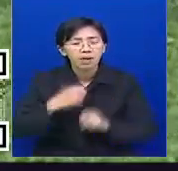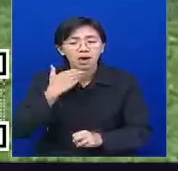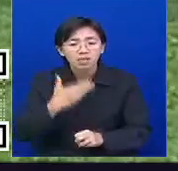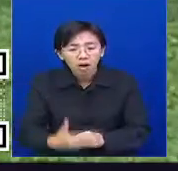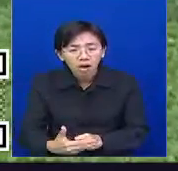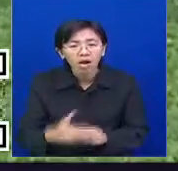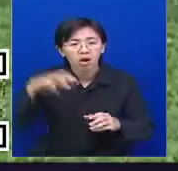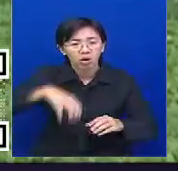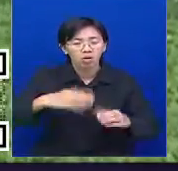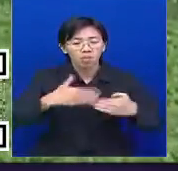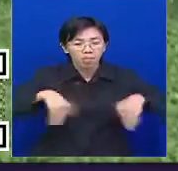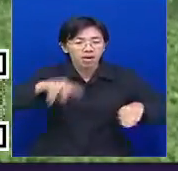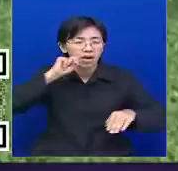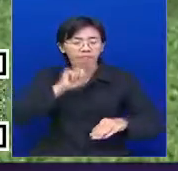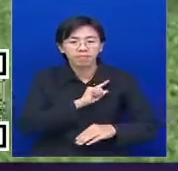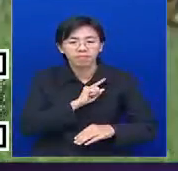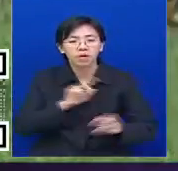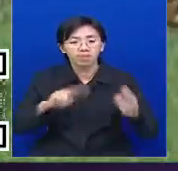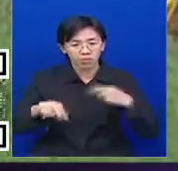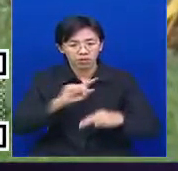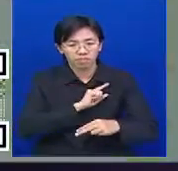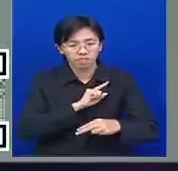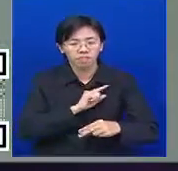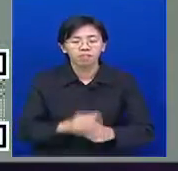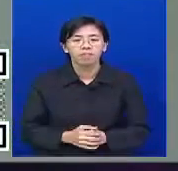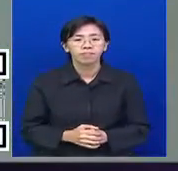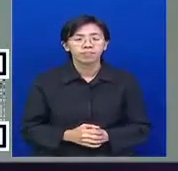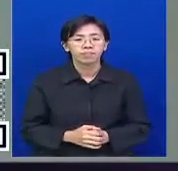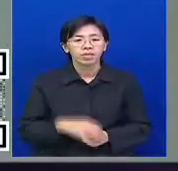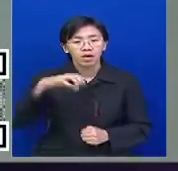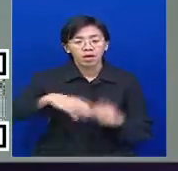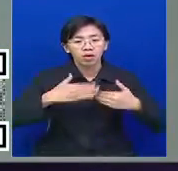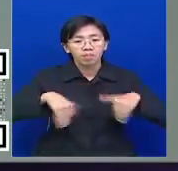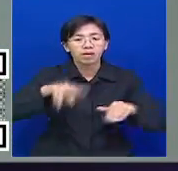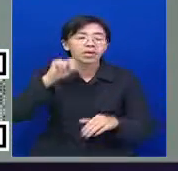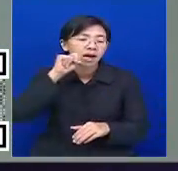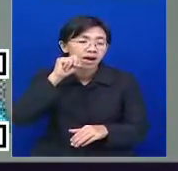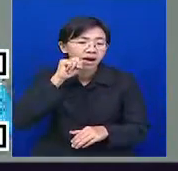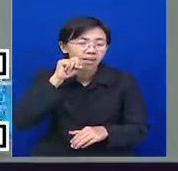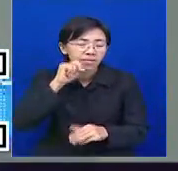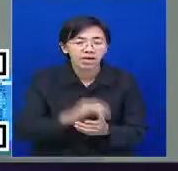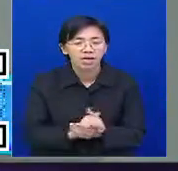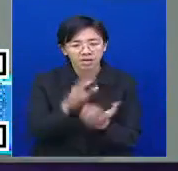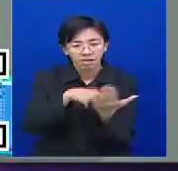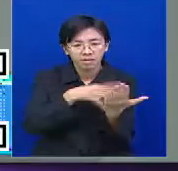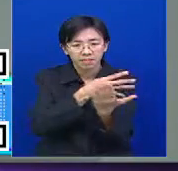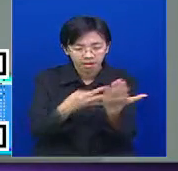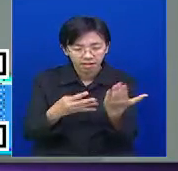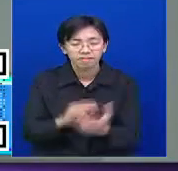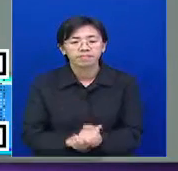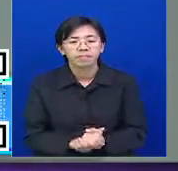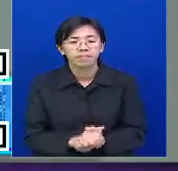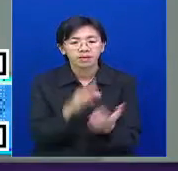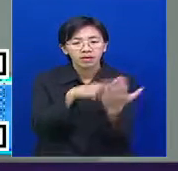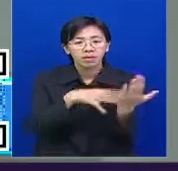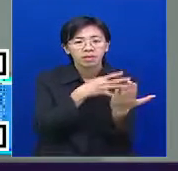กรมชลประทานจะเป็นผู้ดูแล กรมชลประทานเองเนี่ย ก็มีแผนนะครับมีแผน